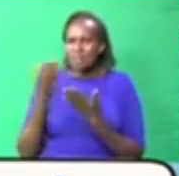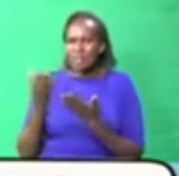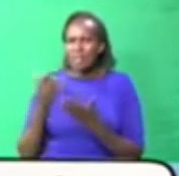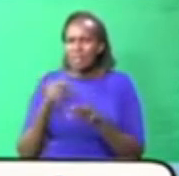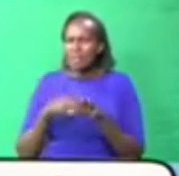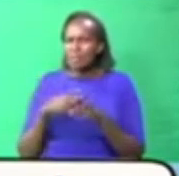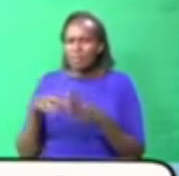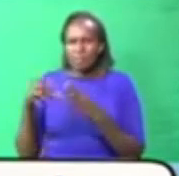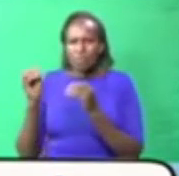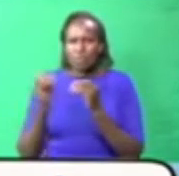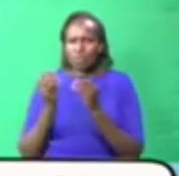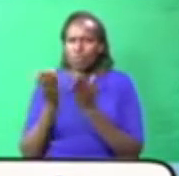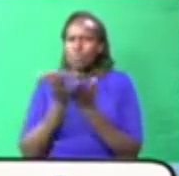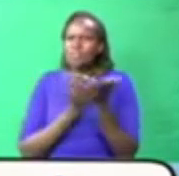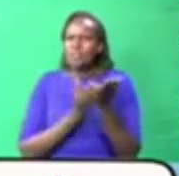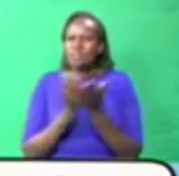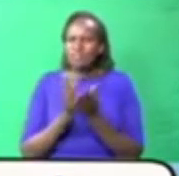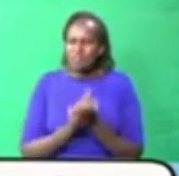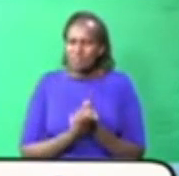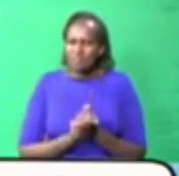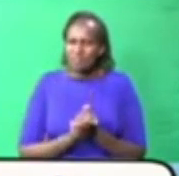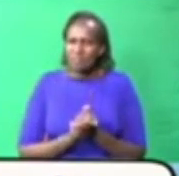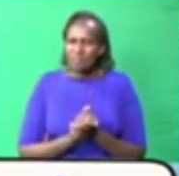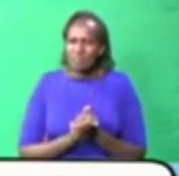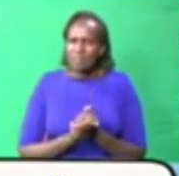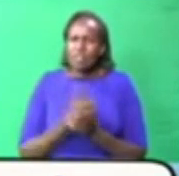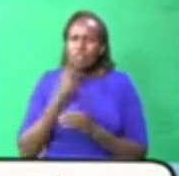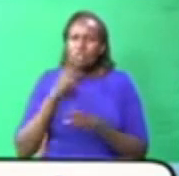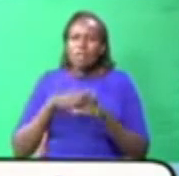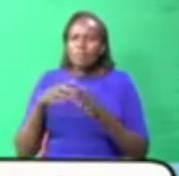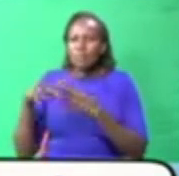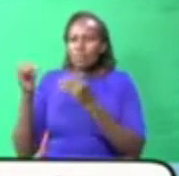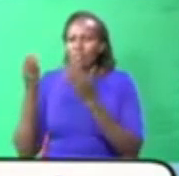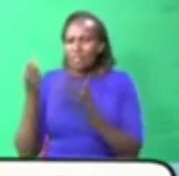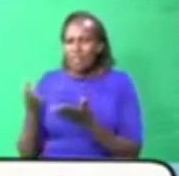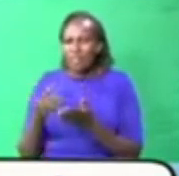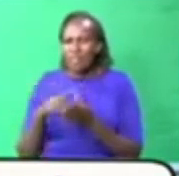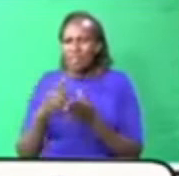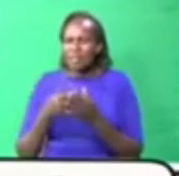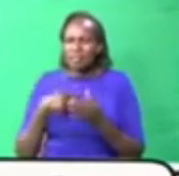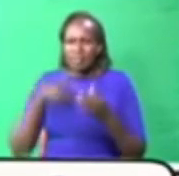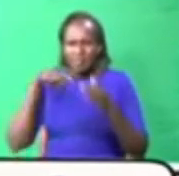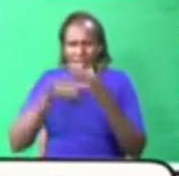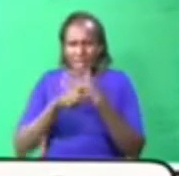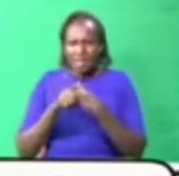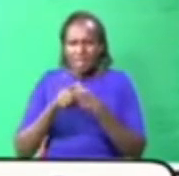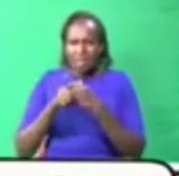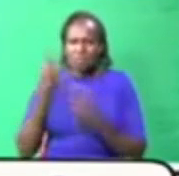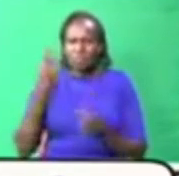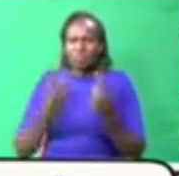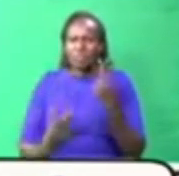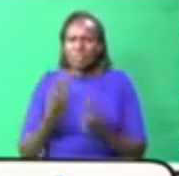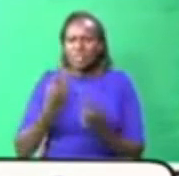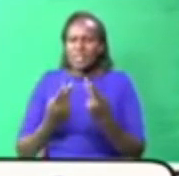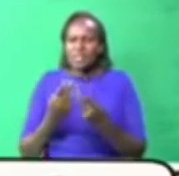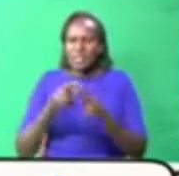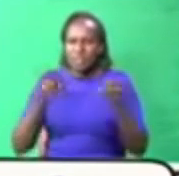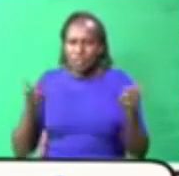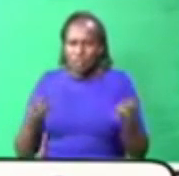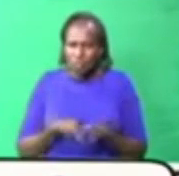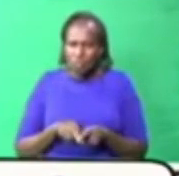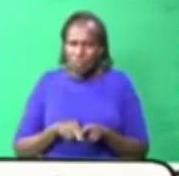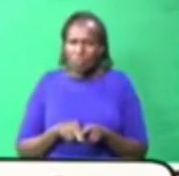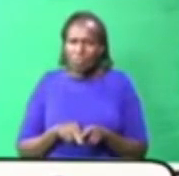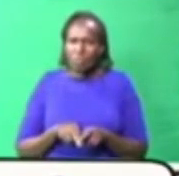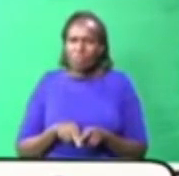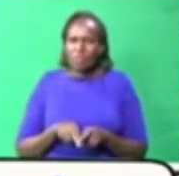sikwenda kwa ibada, it was a morning service. Nikufika hivi nikaenda kwa kitchen exactly mahali nilionyeshwa,